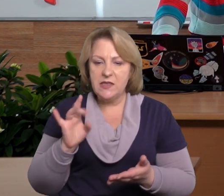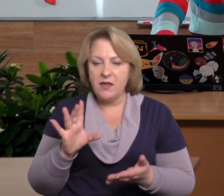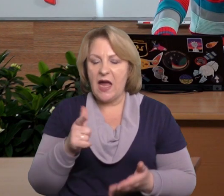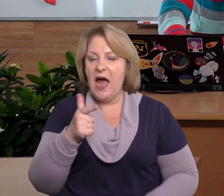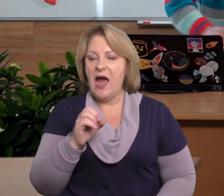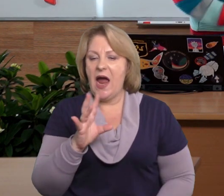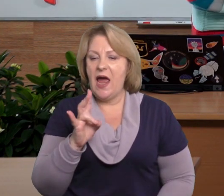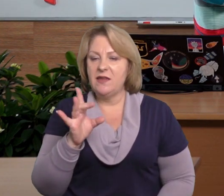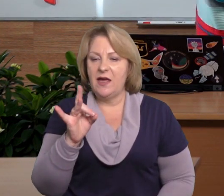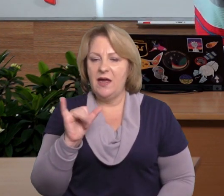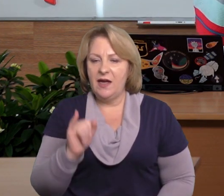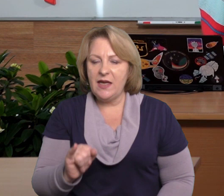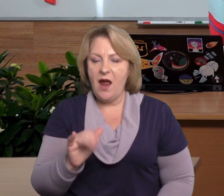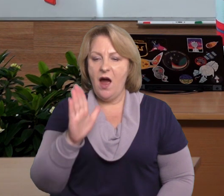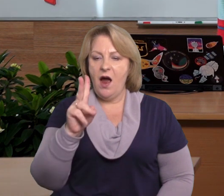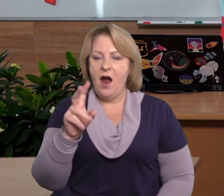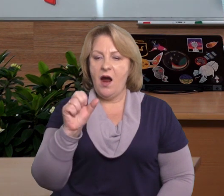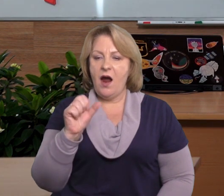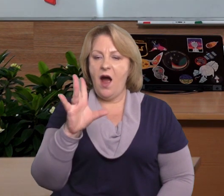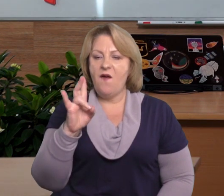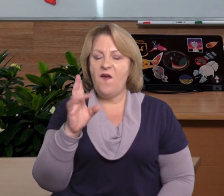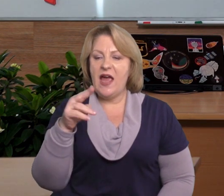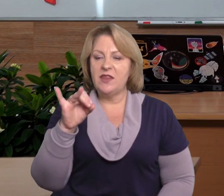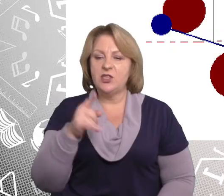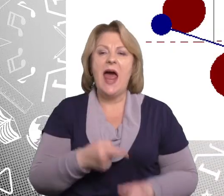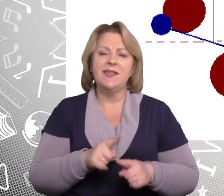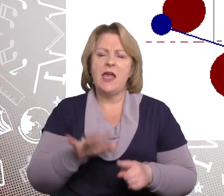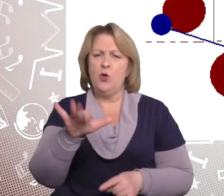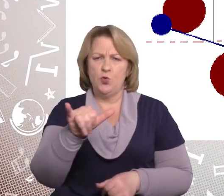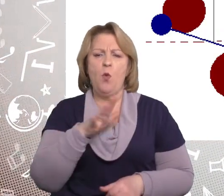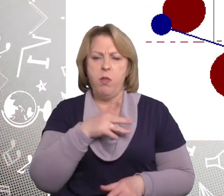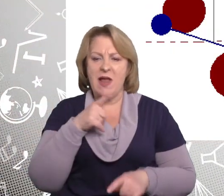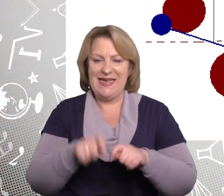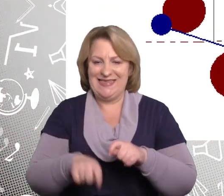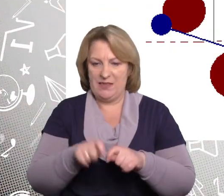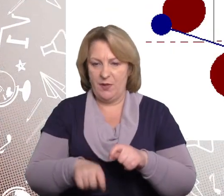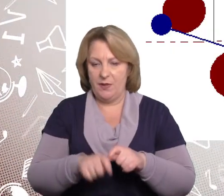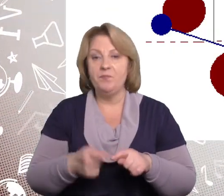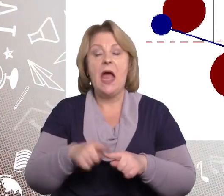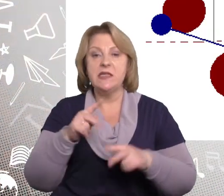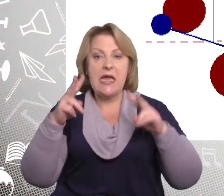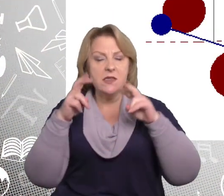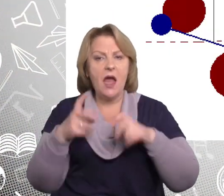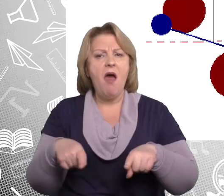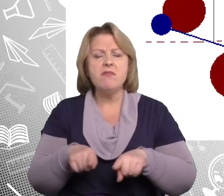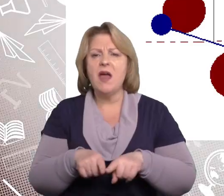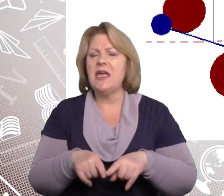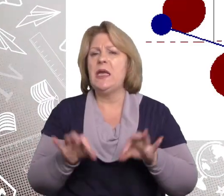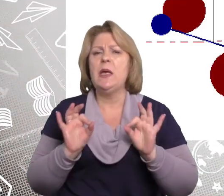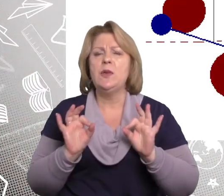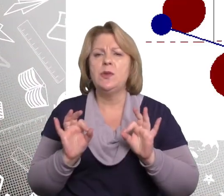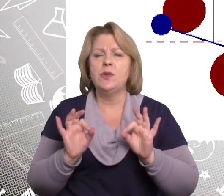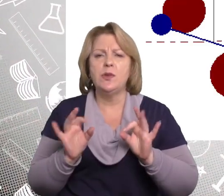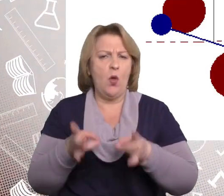це був його видатний експеримент з крутильними вагами. Насправді цей досвід настільки тонкий,